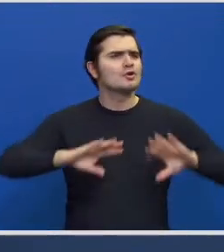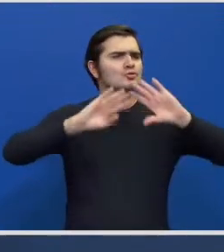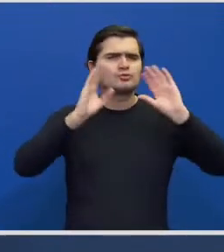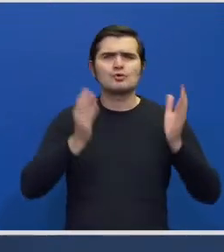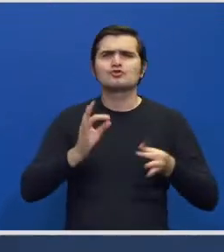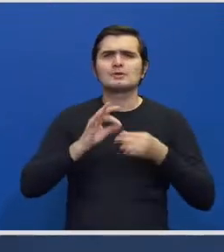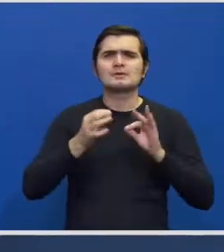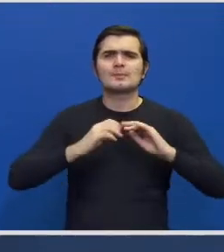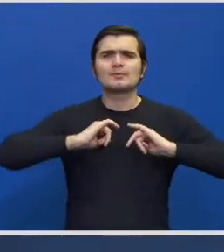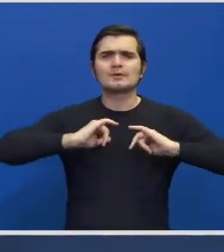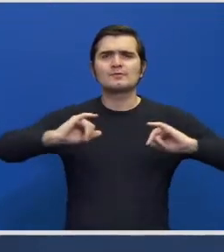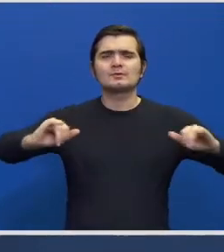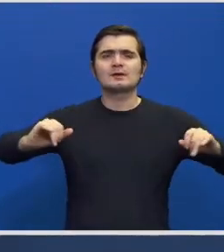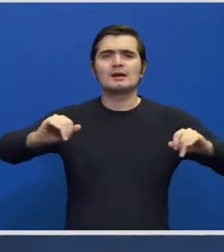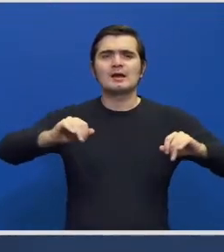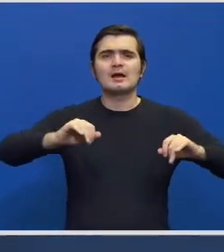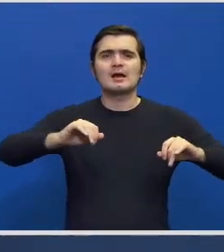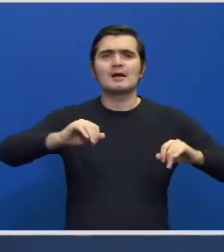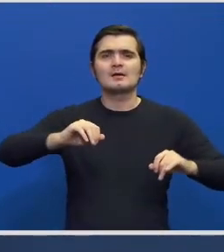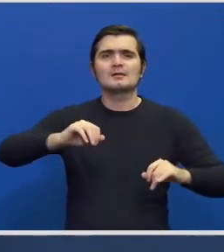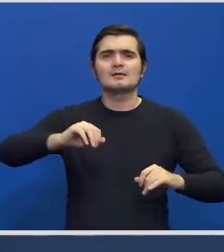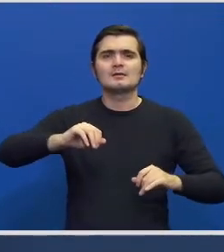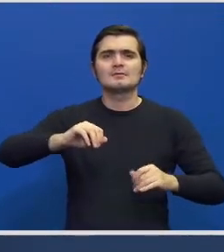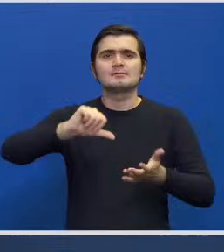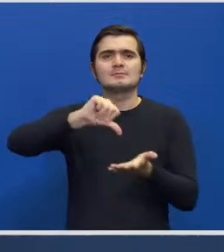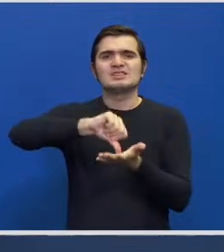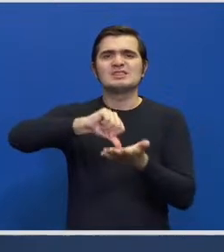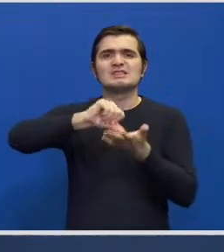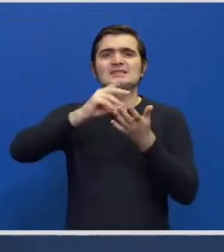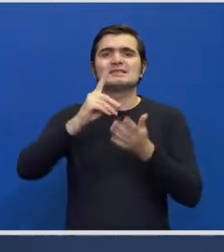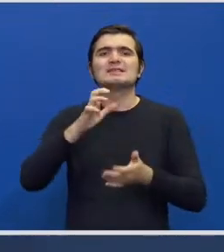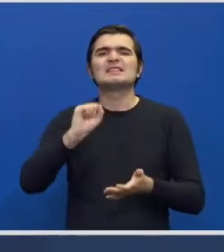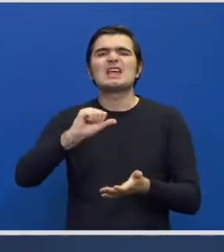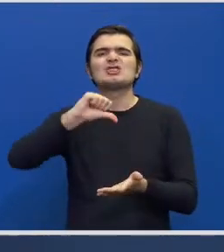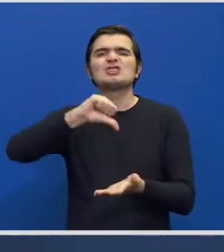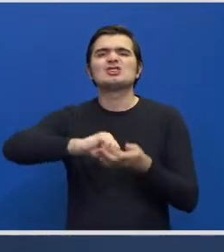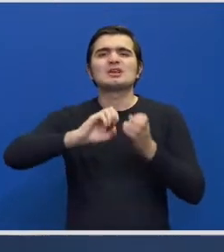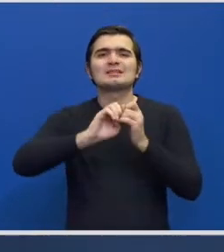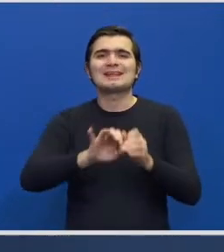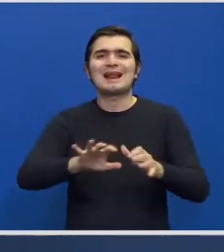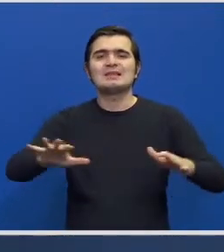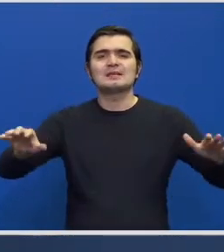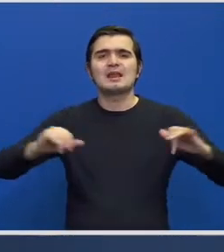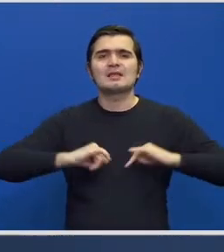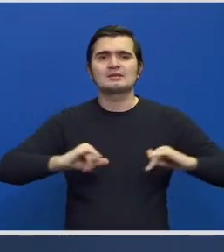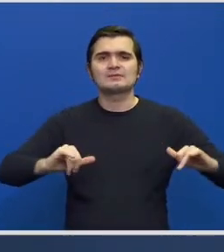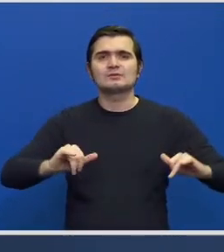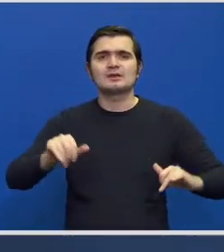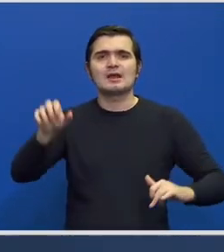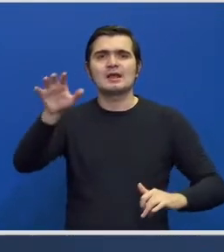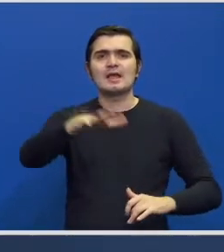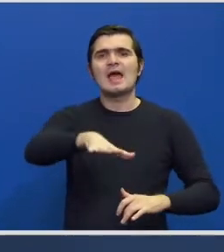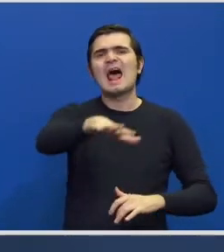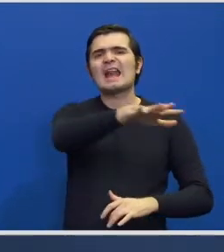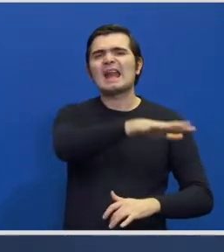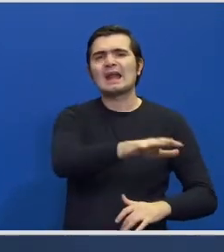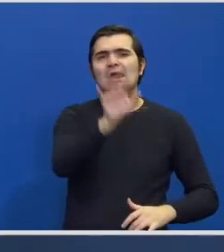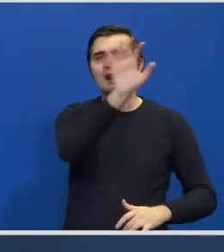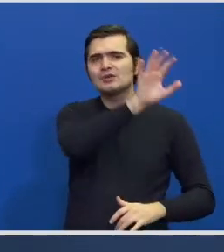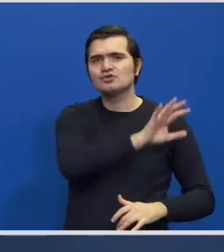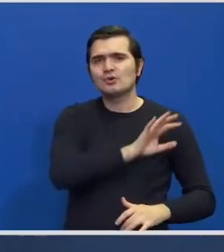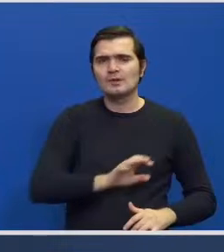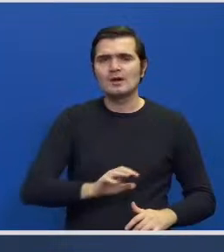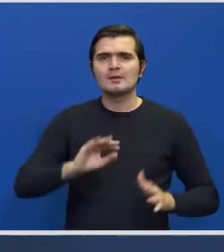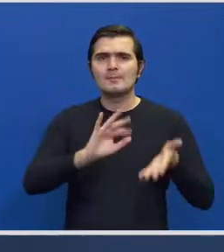că tot ce înseamnă dezvoltarea regională și descentralizarea dezvoltării regionale, pachetul